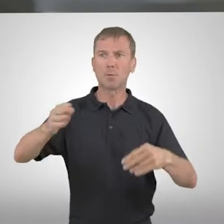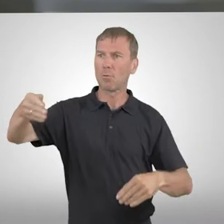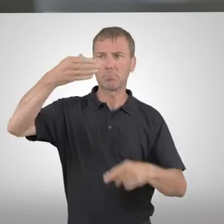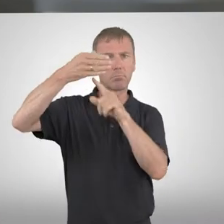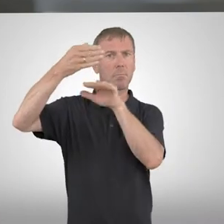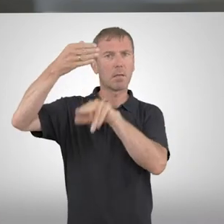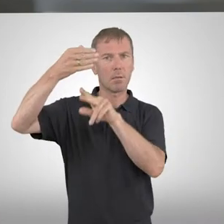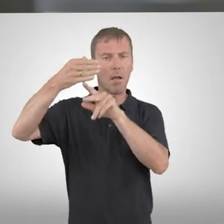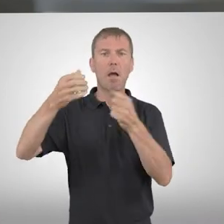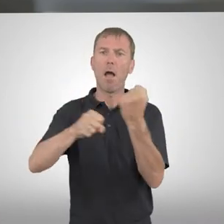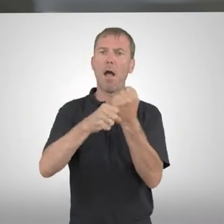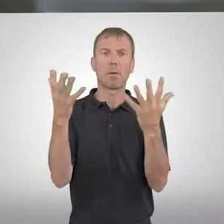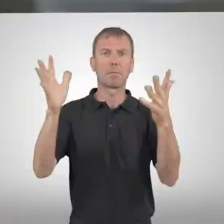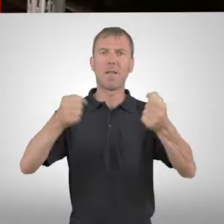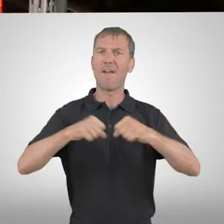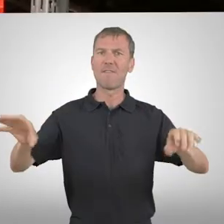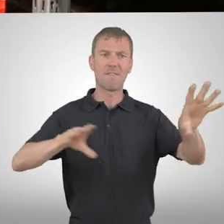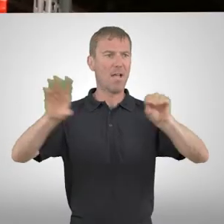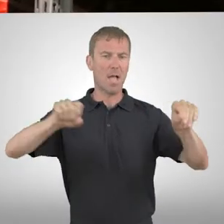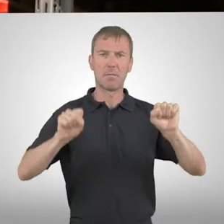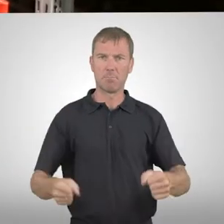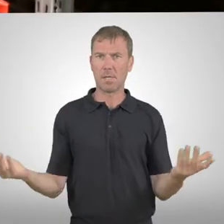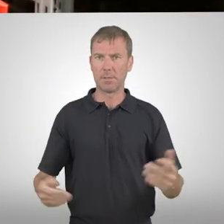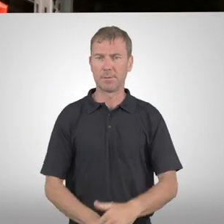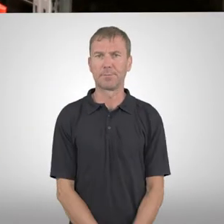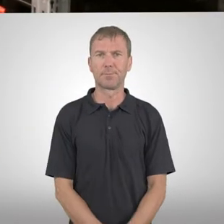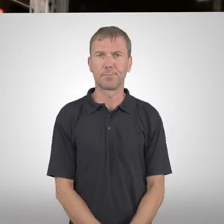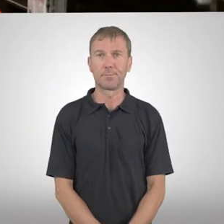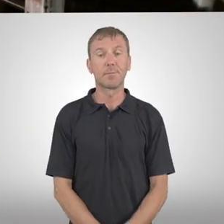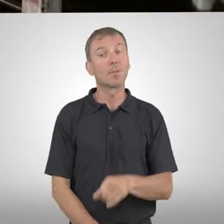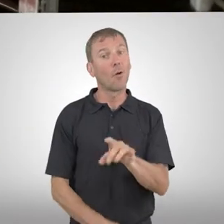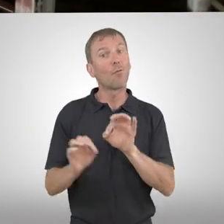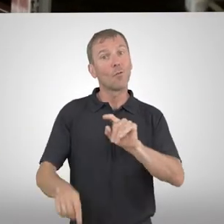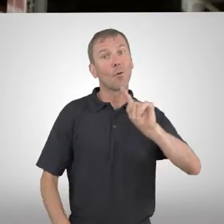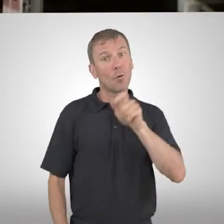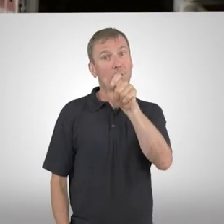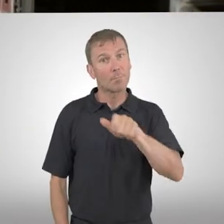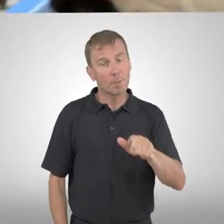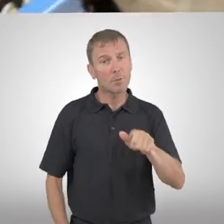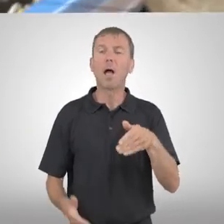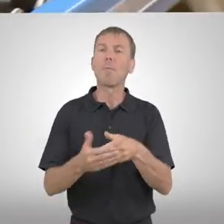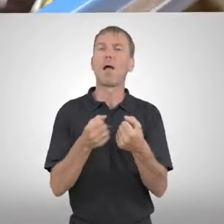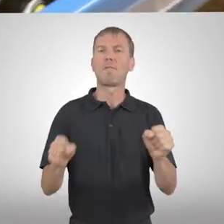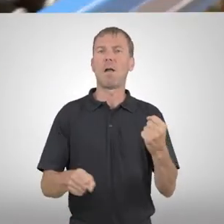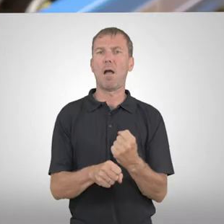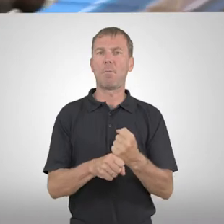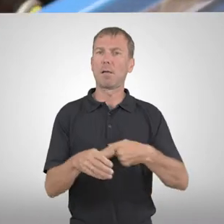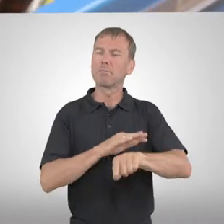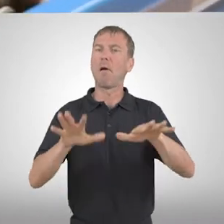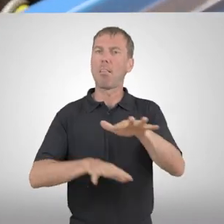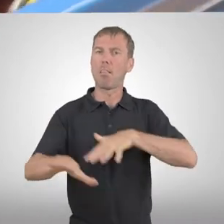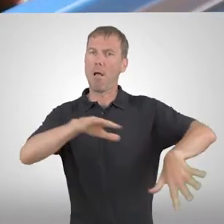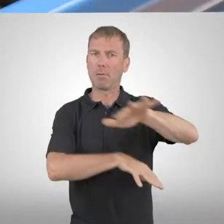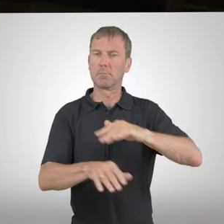er freihändig, beidhändig arbeiten kann. Dies ermöglicht gehörlosen Menschen ein barrierefreies Arbeiten in